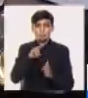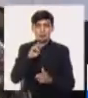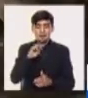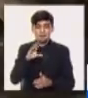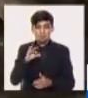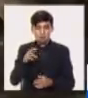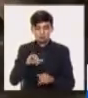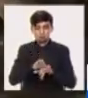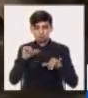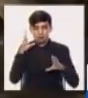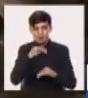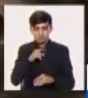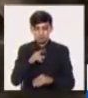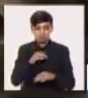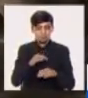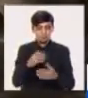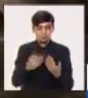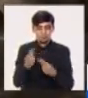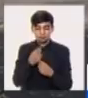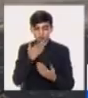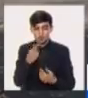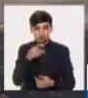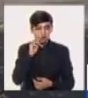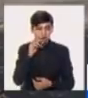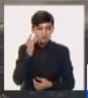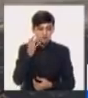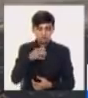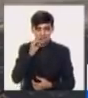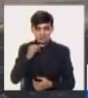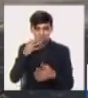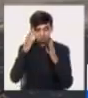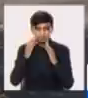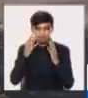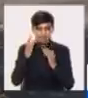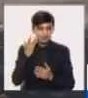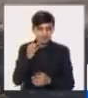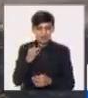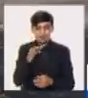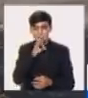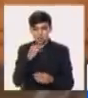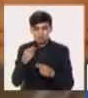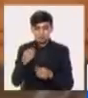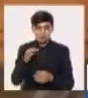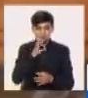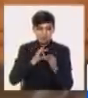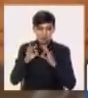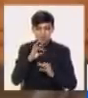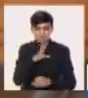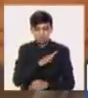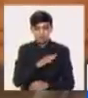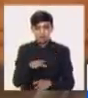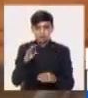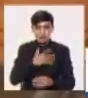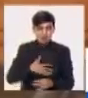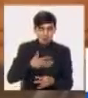мүмкін деген пікір жансақ дейді ол. Өзі көбіне шай ішіп, жақсылап терлеп, дәрі-дәрмекпен емделгенін айтады. Паникаға